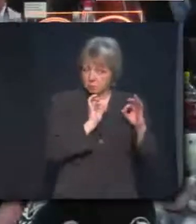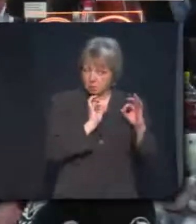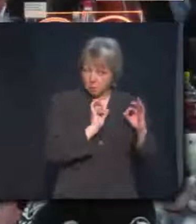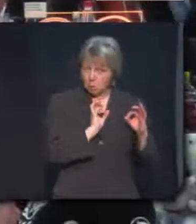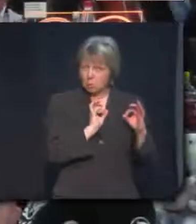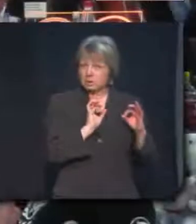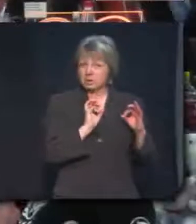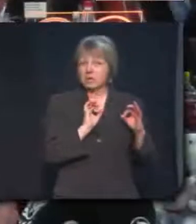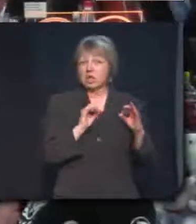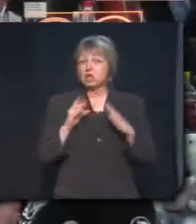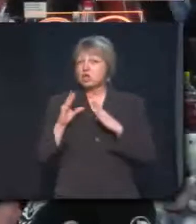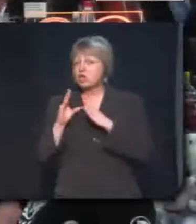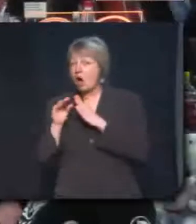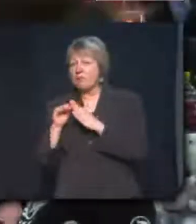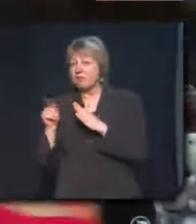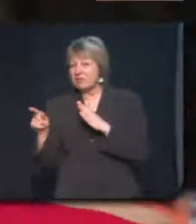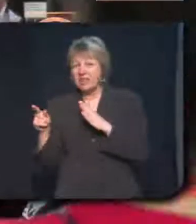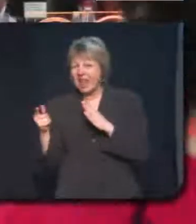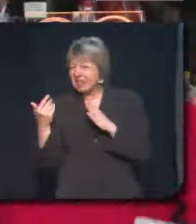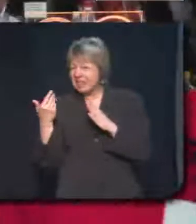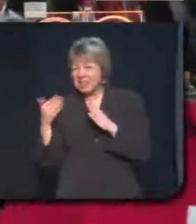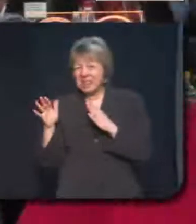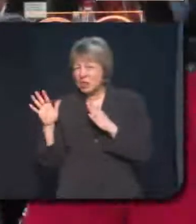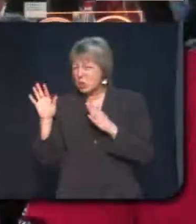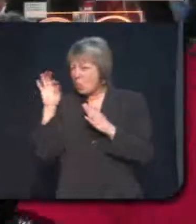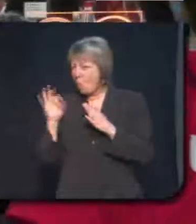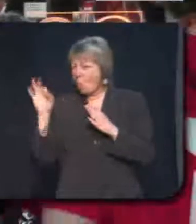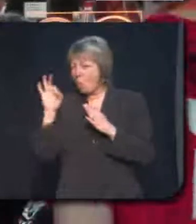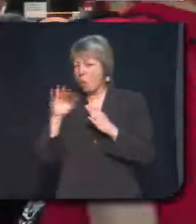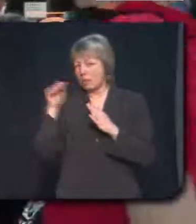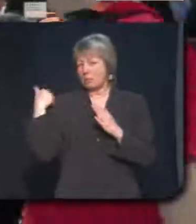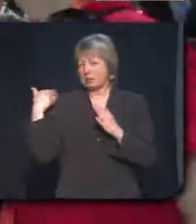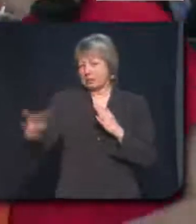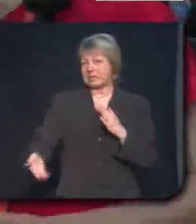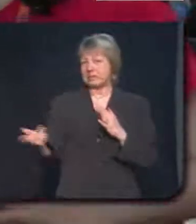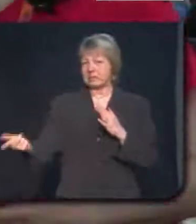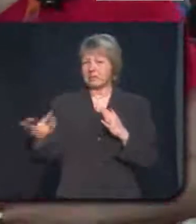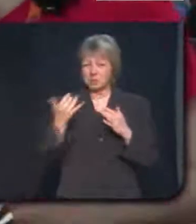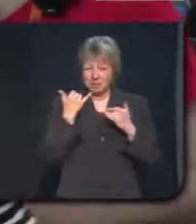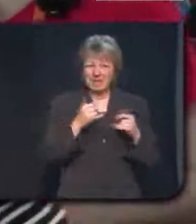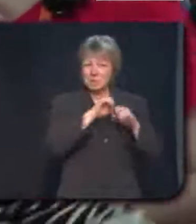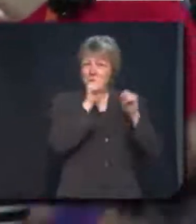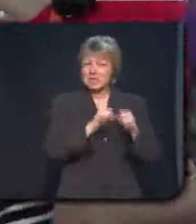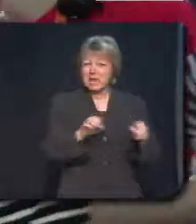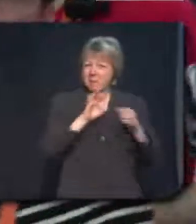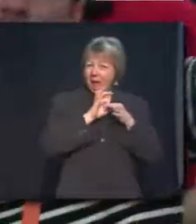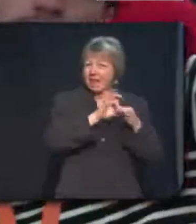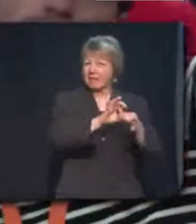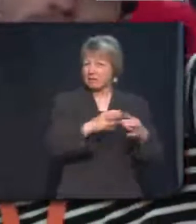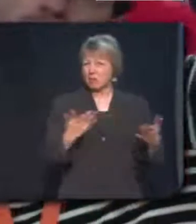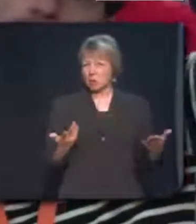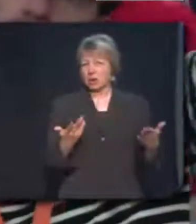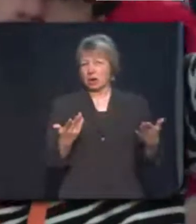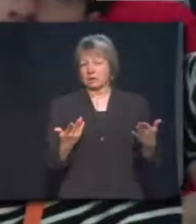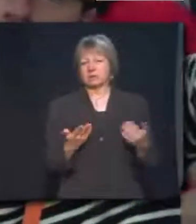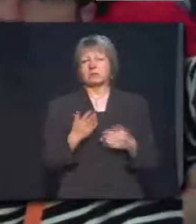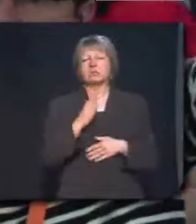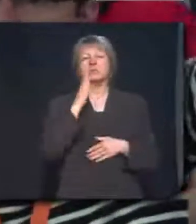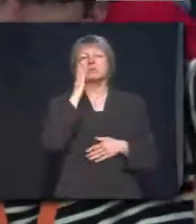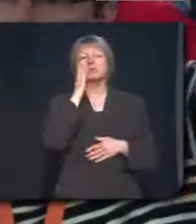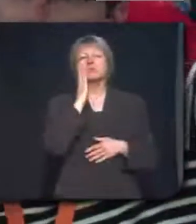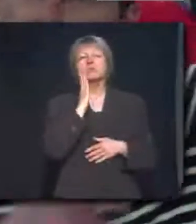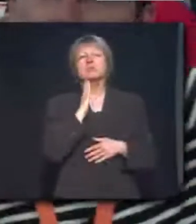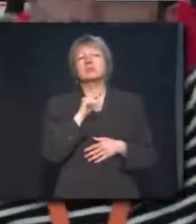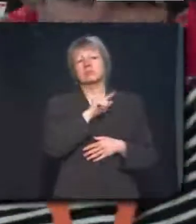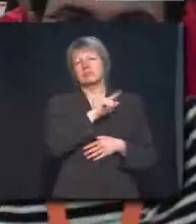Software noch nicht mal ansatzweise definiert ist vom aber das sind die das zu beschließen ich hätte gerne dass sie mir geo-antrieb auch als